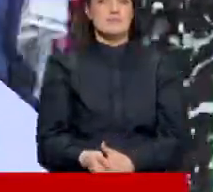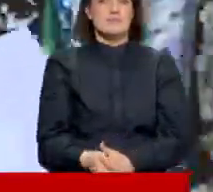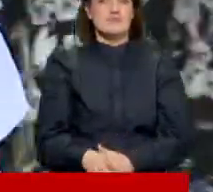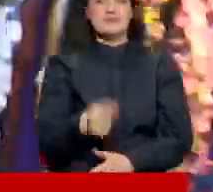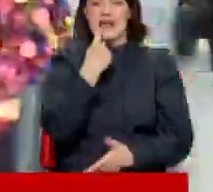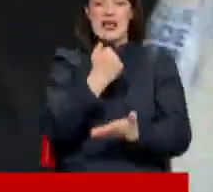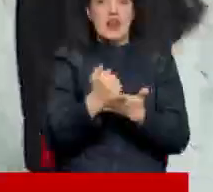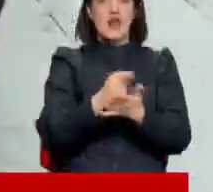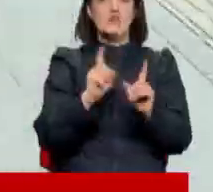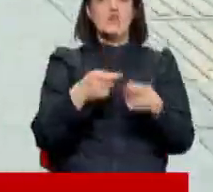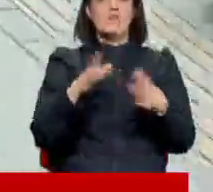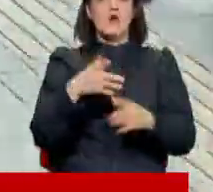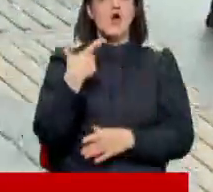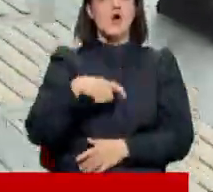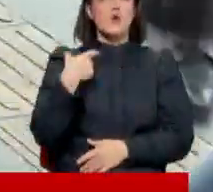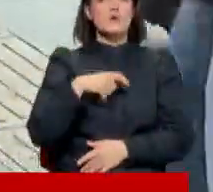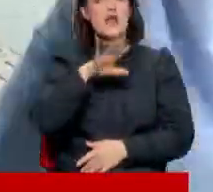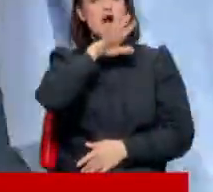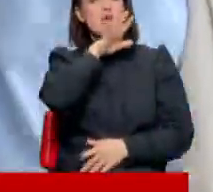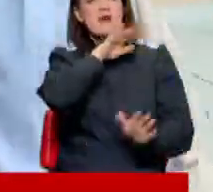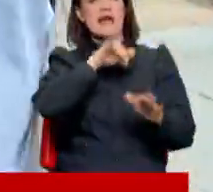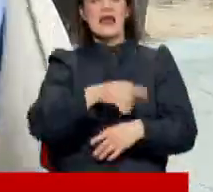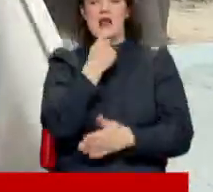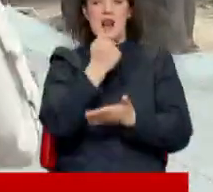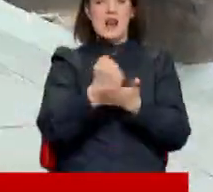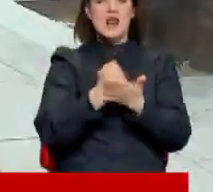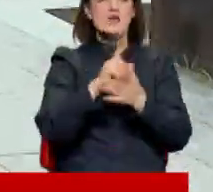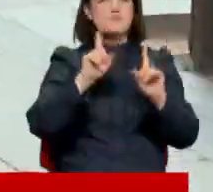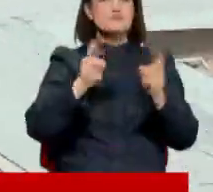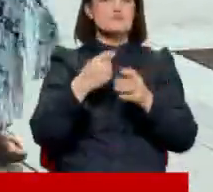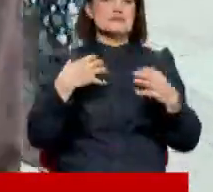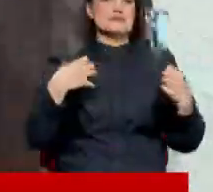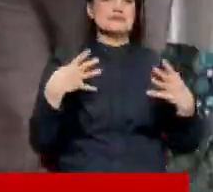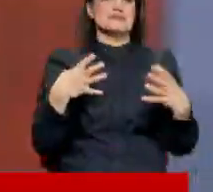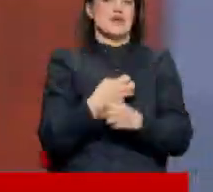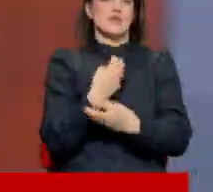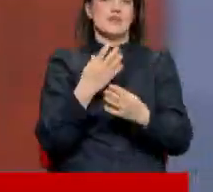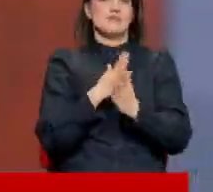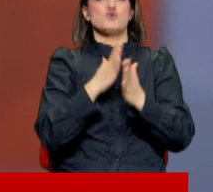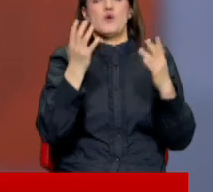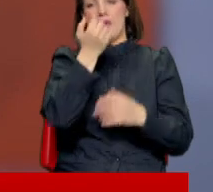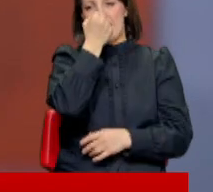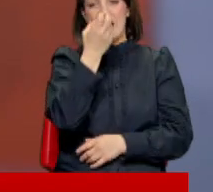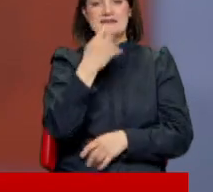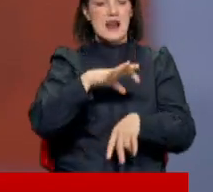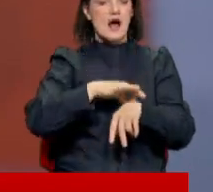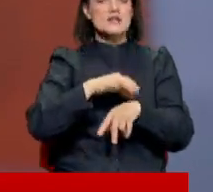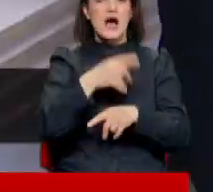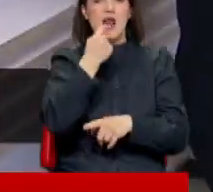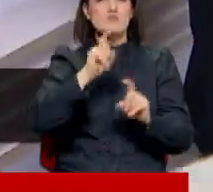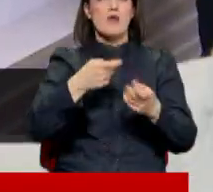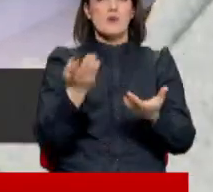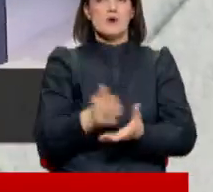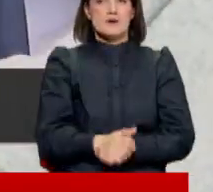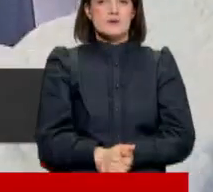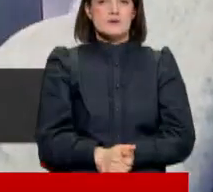Bunda da. İlaç bulunamıyor. Özellikle de yurt dışından gelen ilaçların temininde sıkıntı büyüyor. Kanser hastaları ilaçlarına kavuşamıyor.